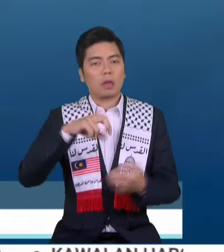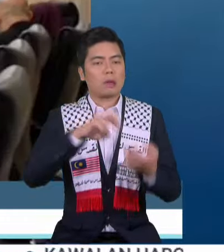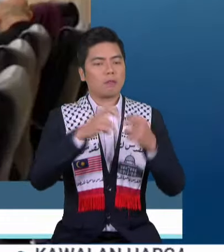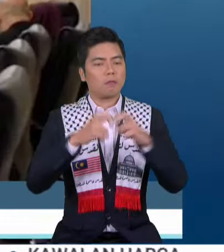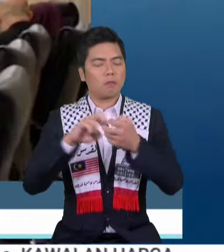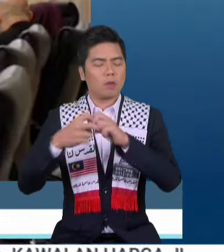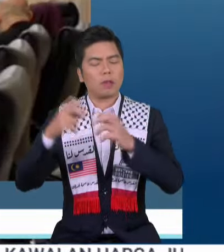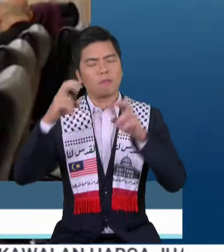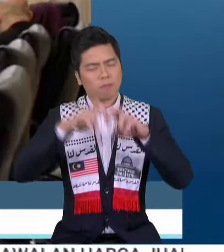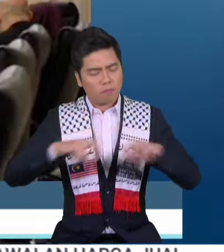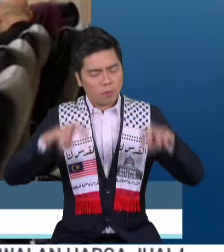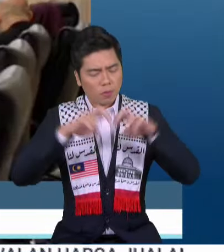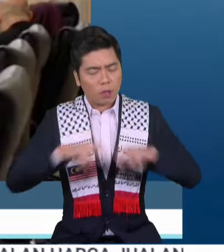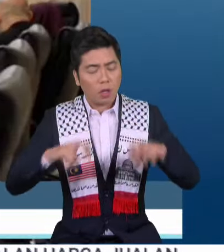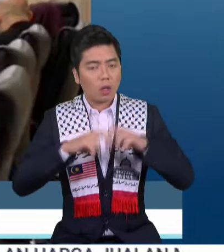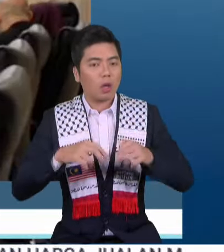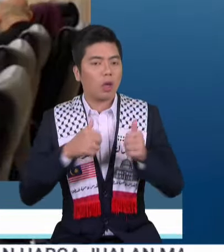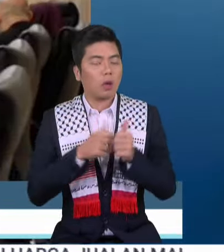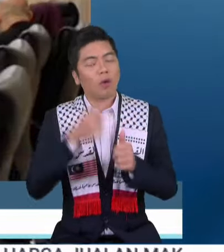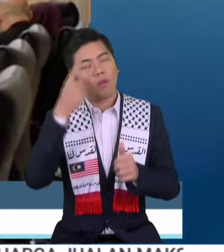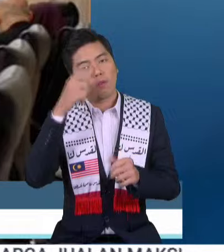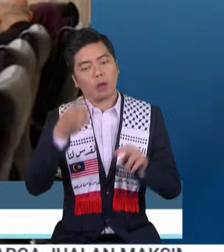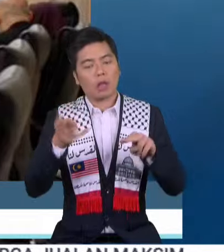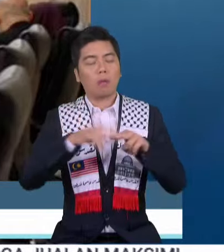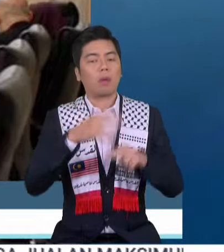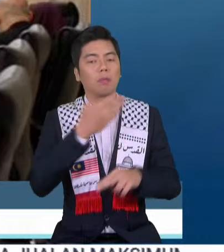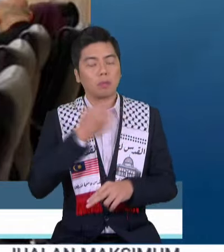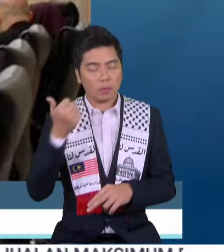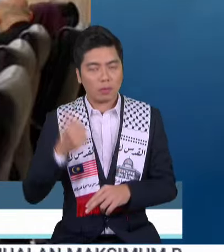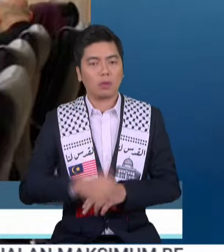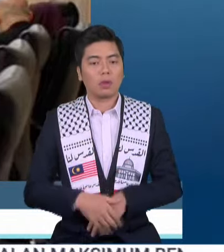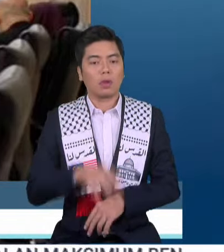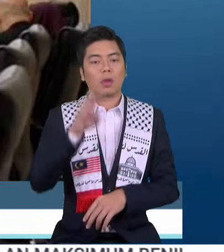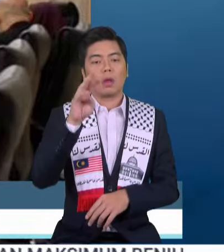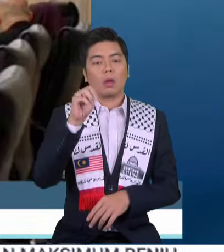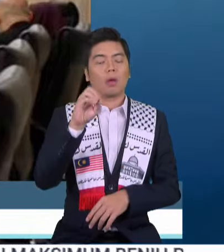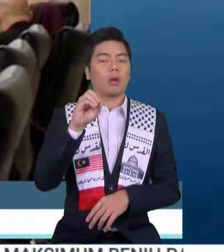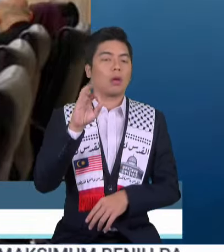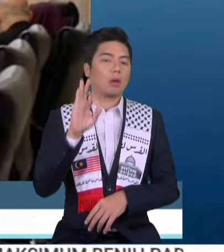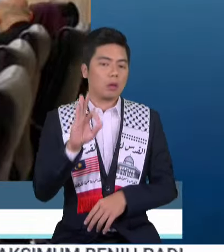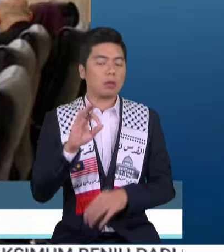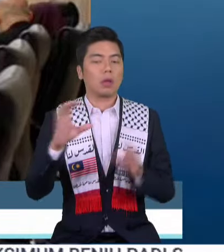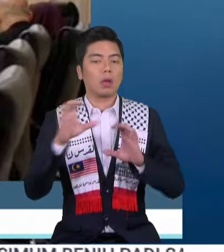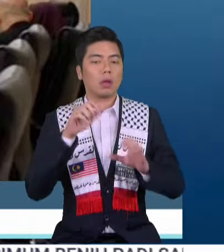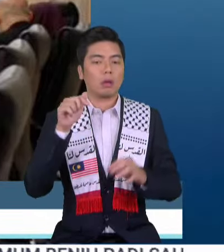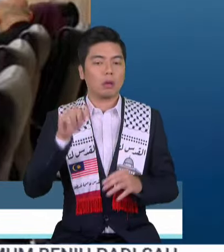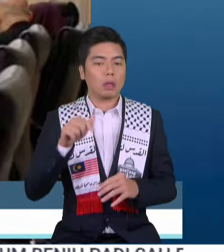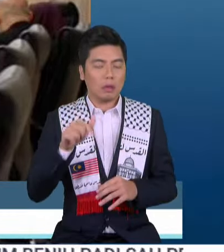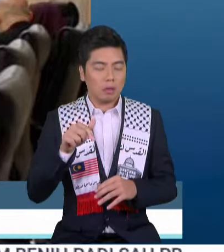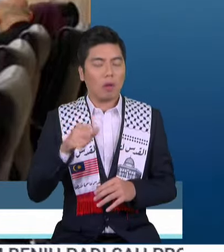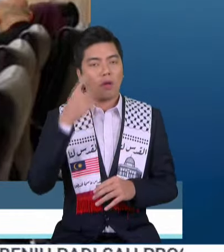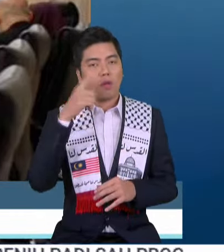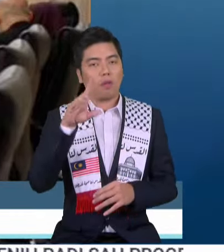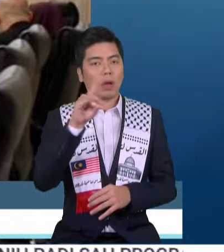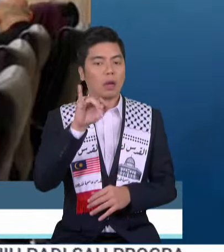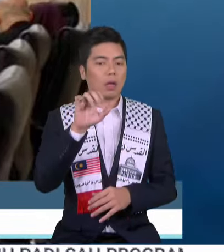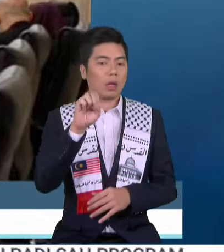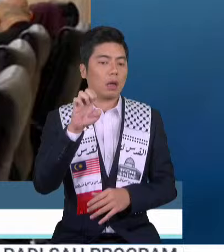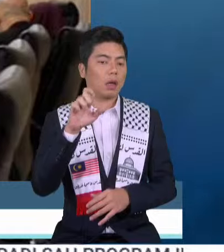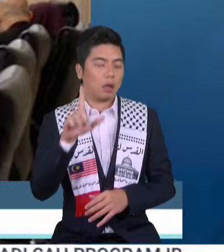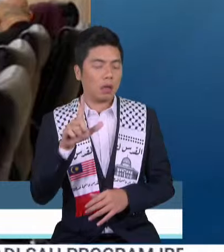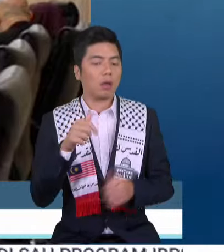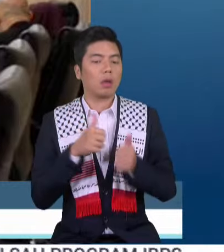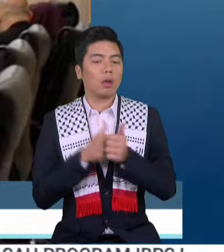diteliti sebaiknya bagi tujuan penambahbaikan. MOF menyatakan mekanisme rasionalisasi subsidi diesel akan